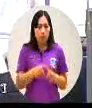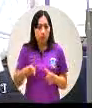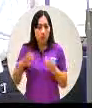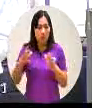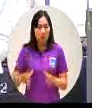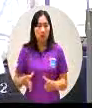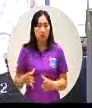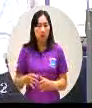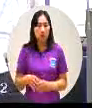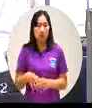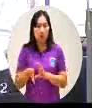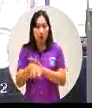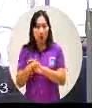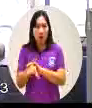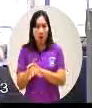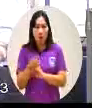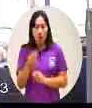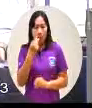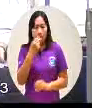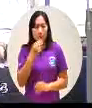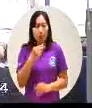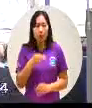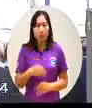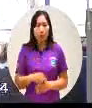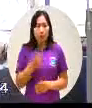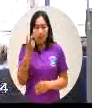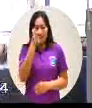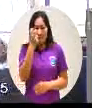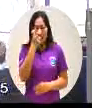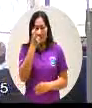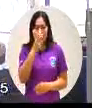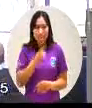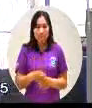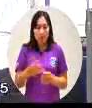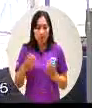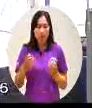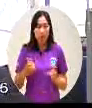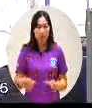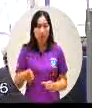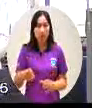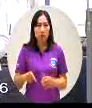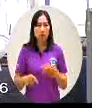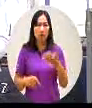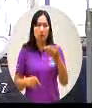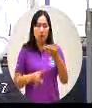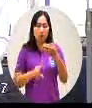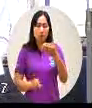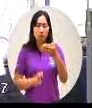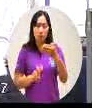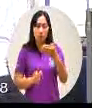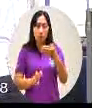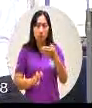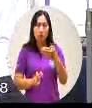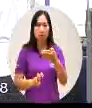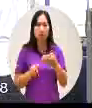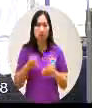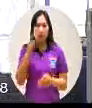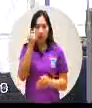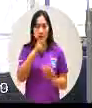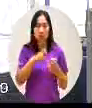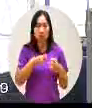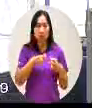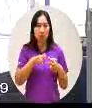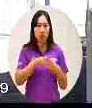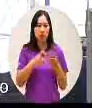站。好，那另外就是根据环保署九月二十号哈，他公告的一个特殊工业区的一